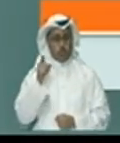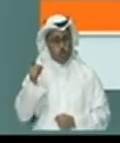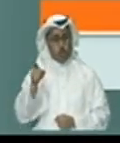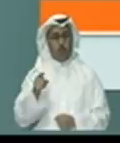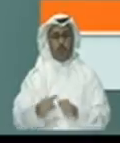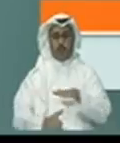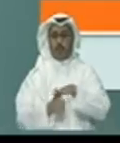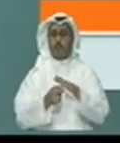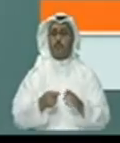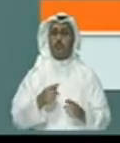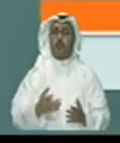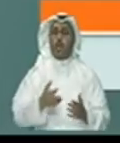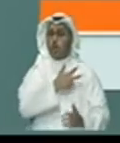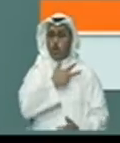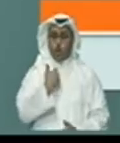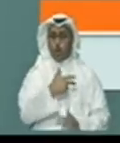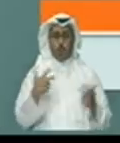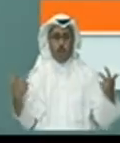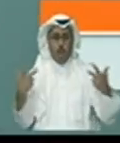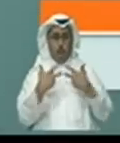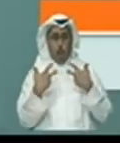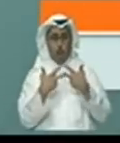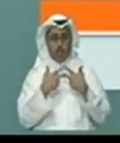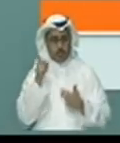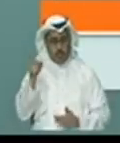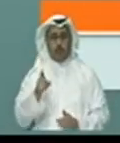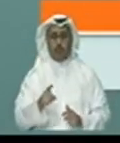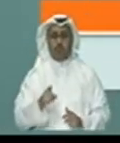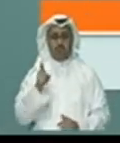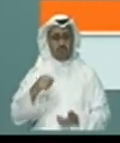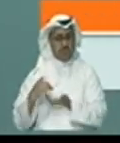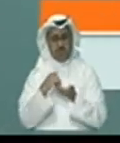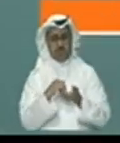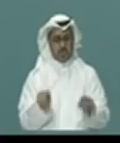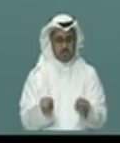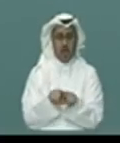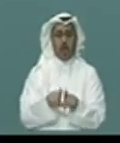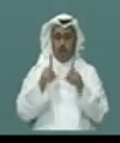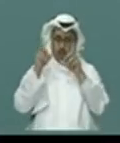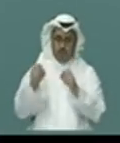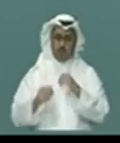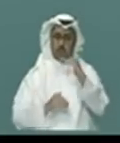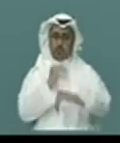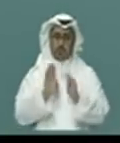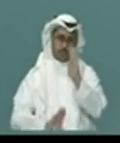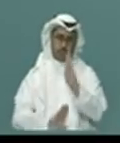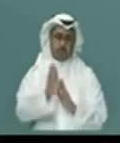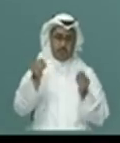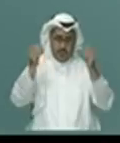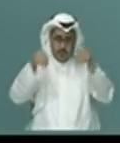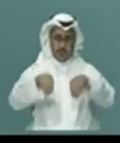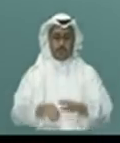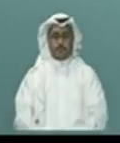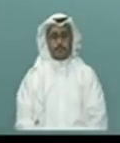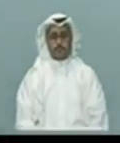لسموه راجيا لحكومة وشعب دوقية لوكسمبورغ الكبرى الصديق المزيد من التقدم والازدهار.